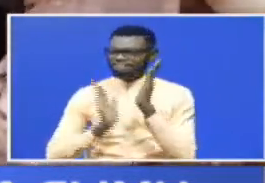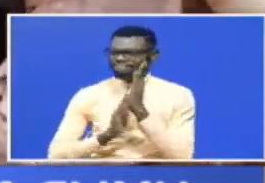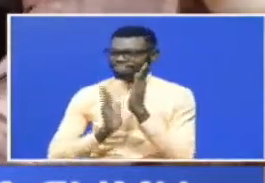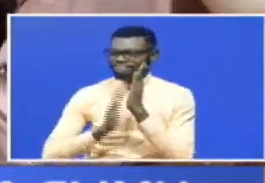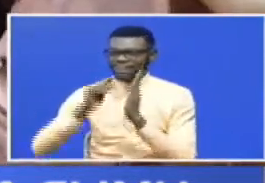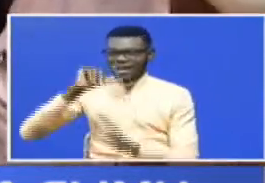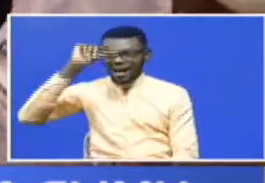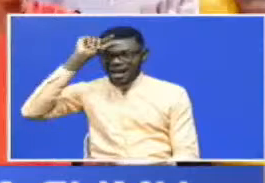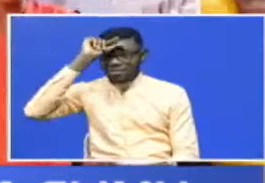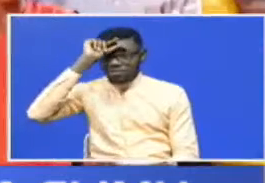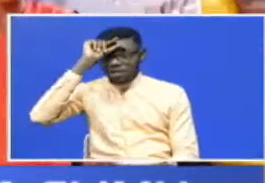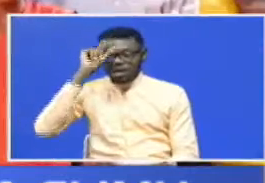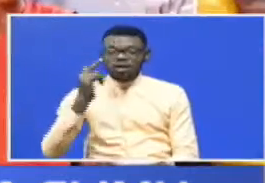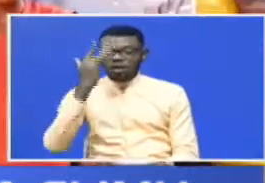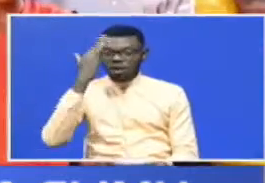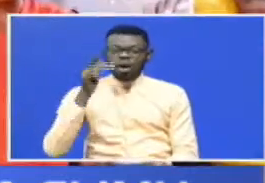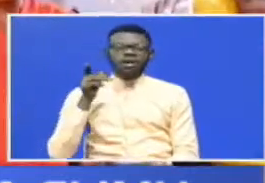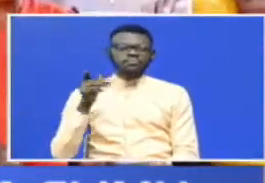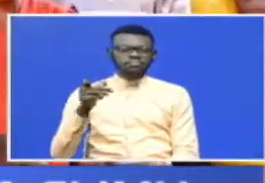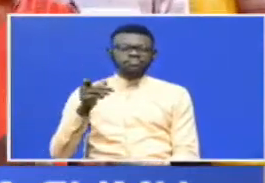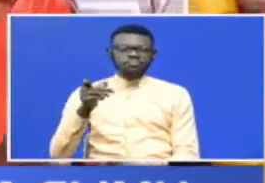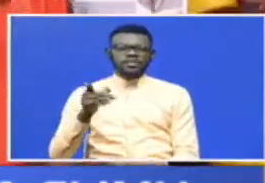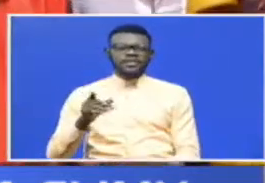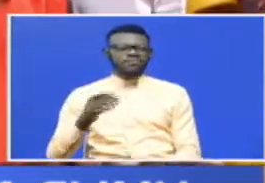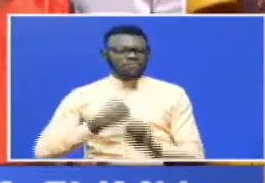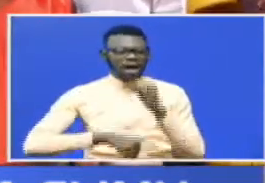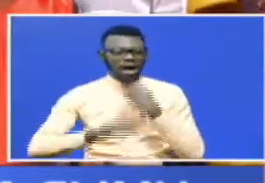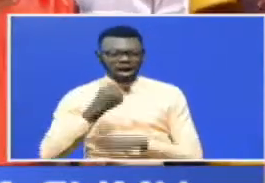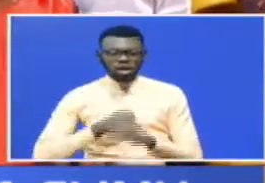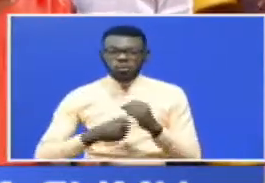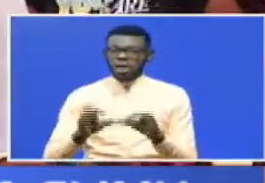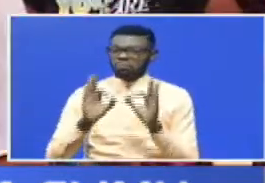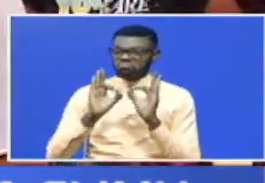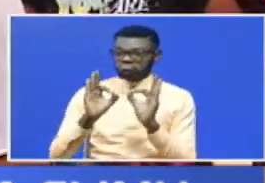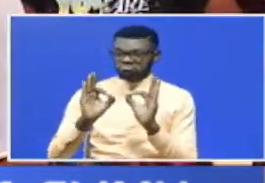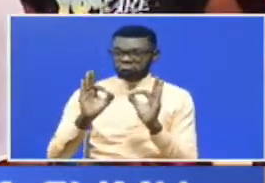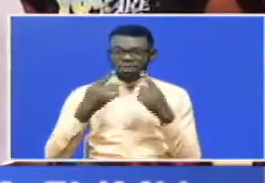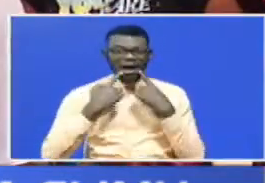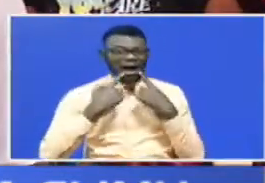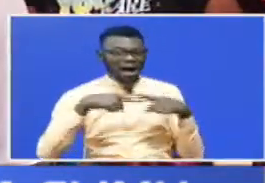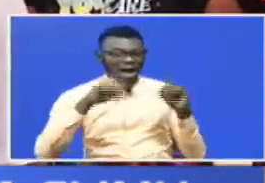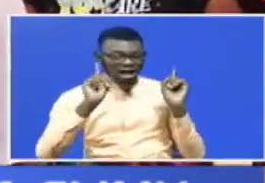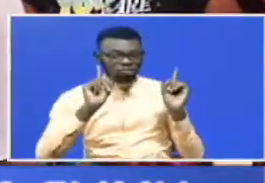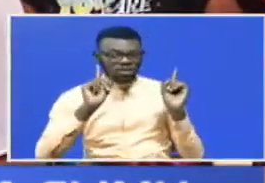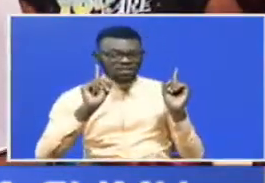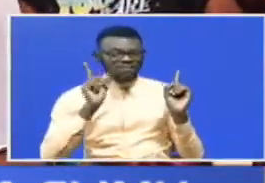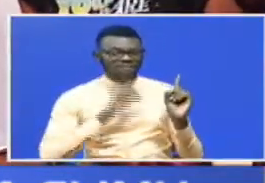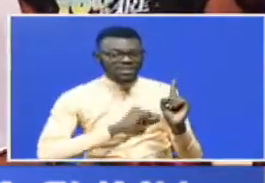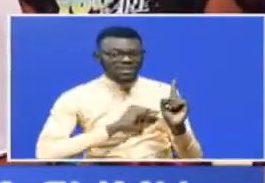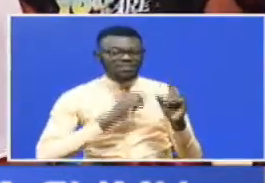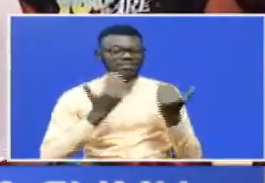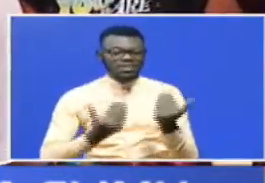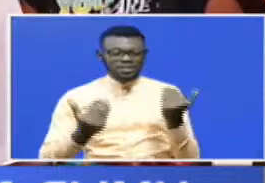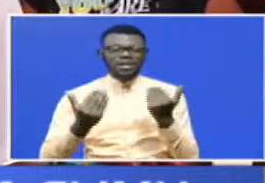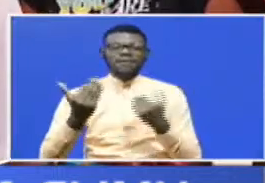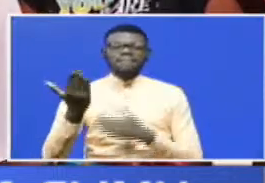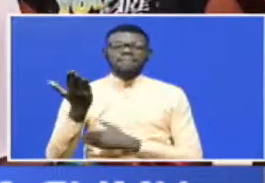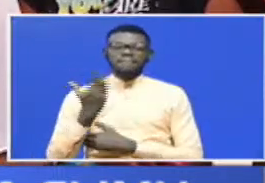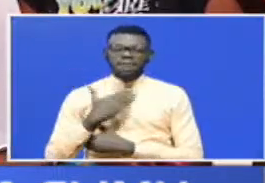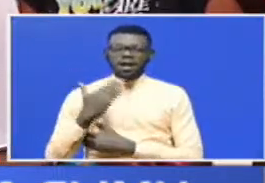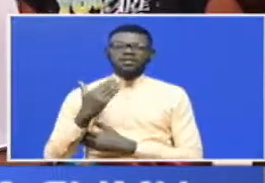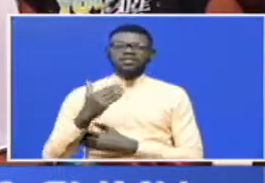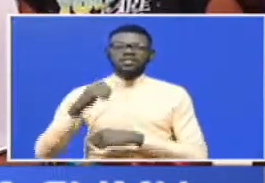serikali kwa hayo maoni ambayo serikali wametoa kwamba watoto warudi shuleni. Lakini sasa kwangu changamoto